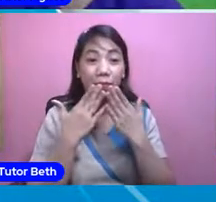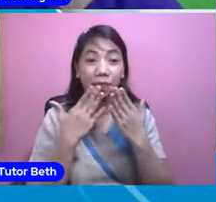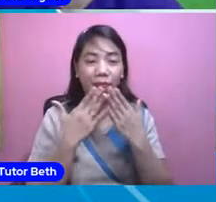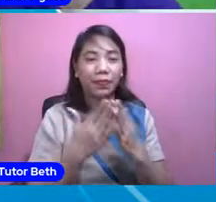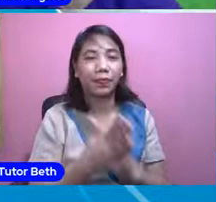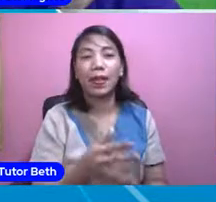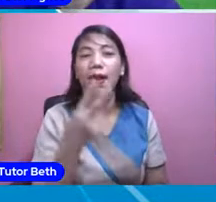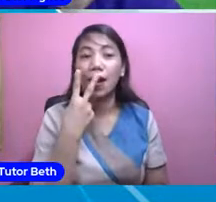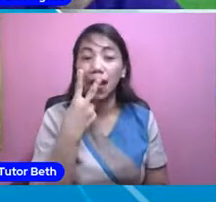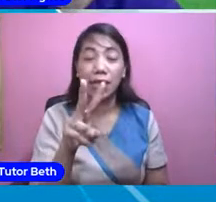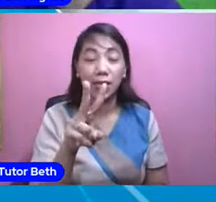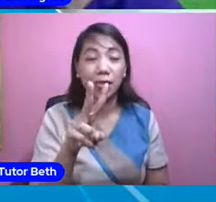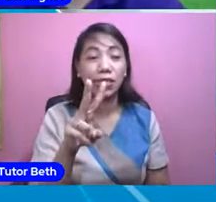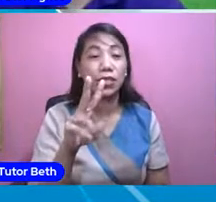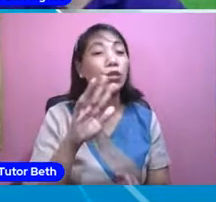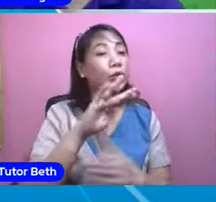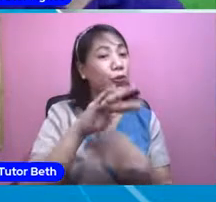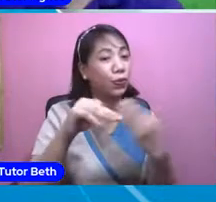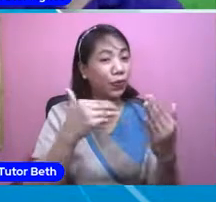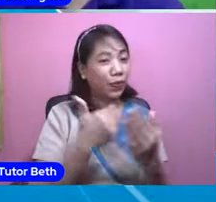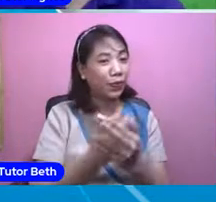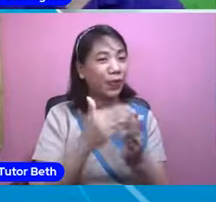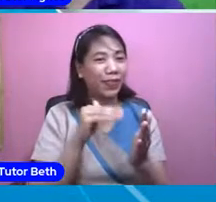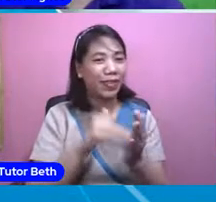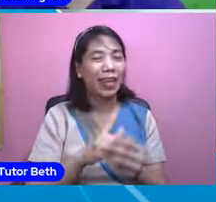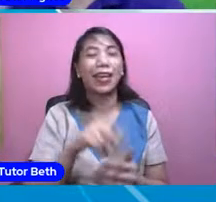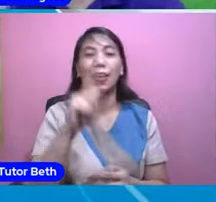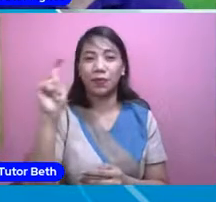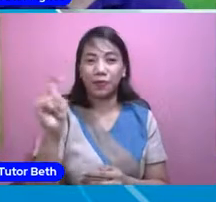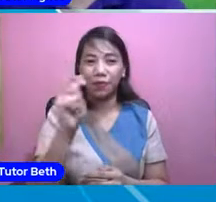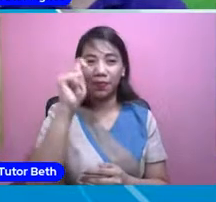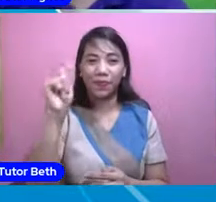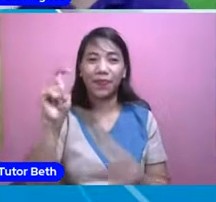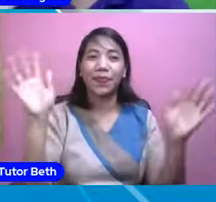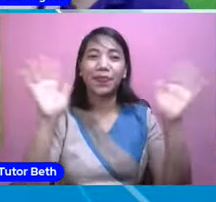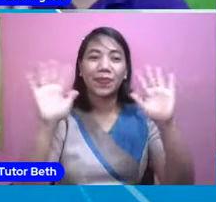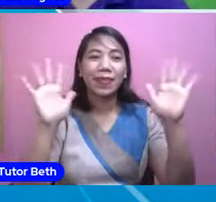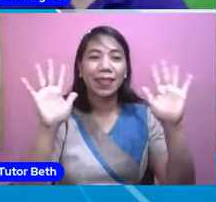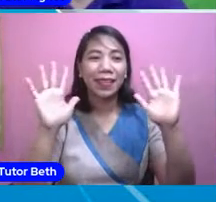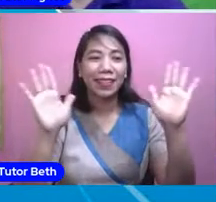ulit tayo sa susunod na Martes. Salamat!